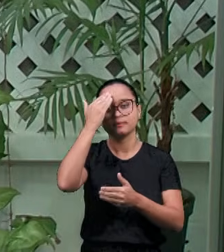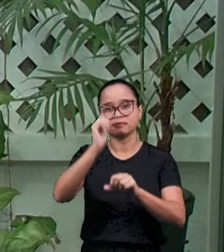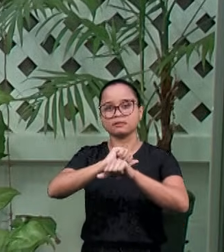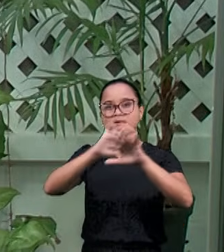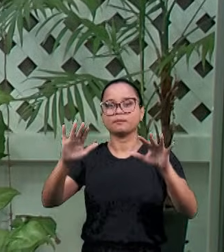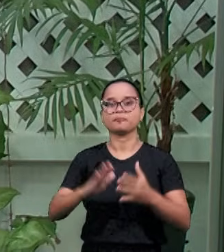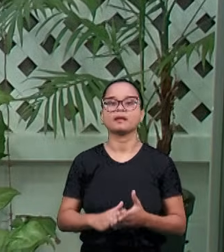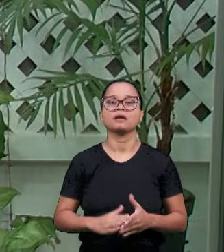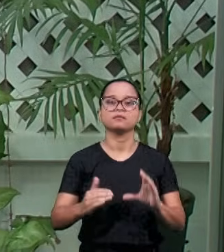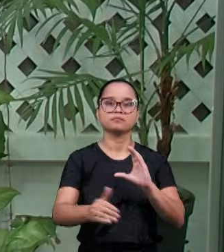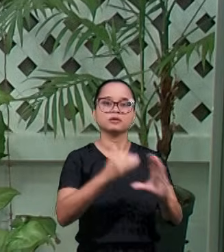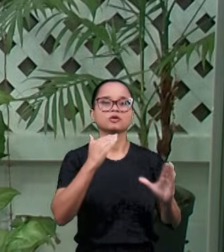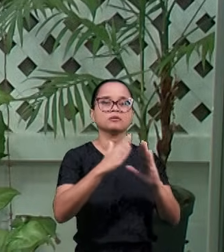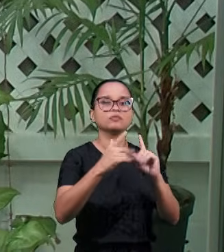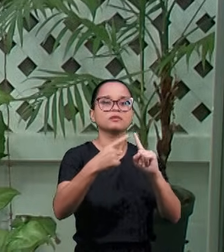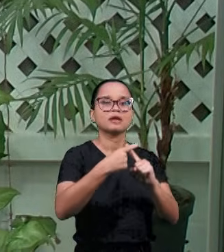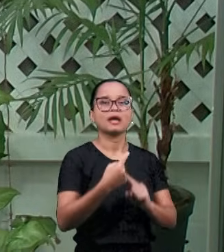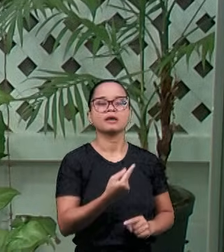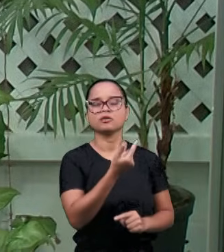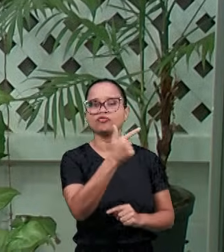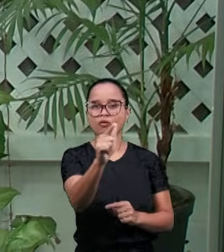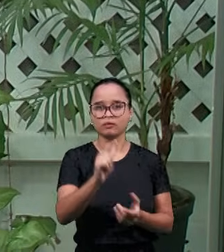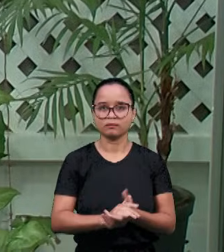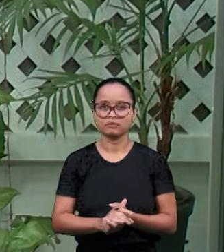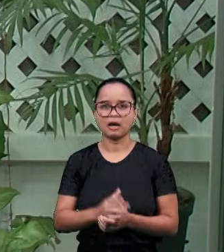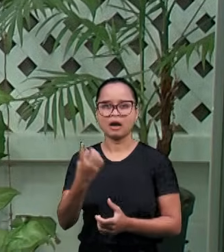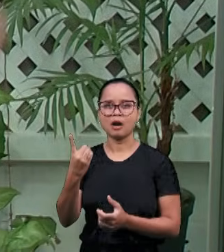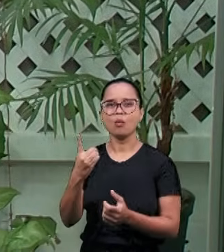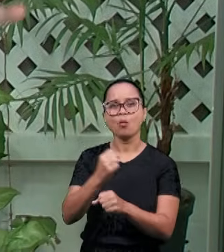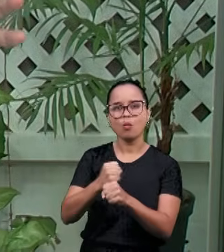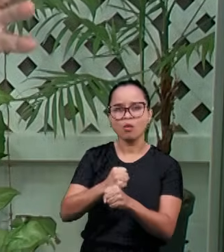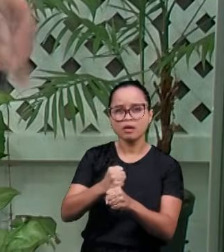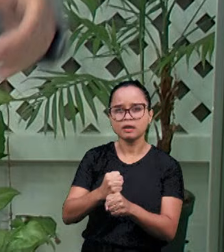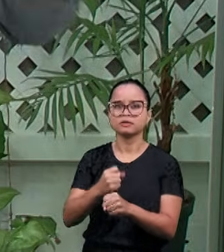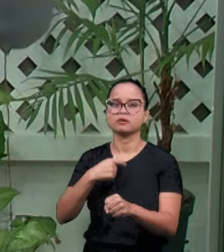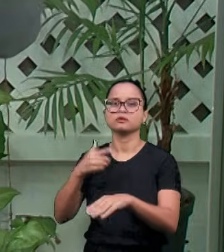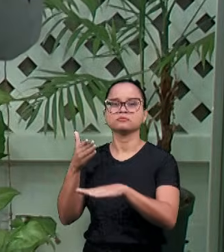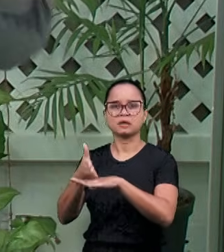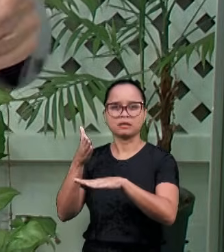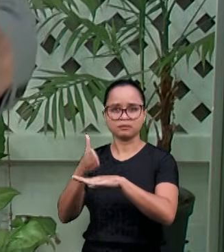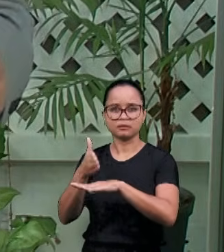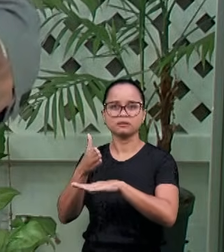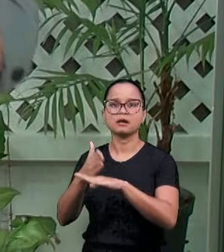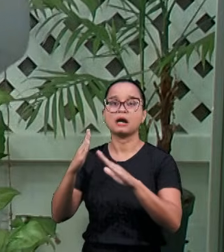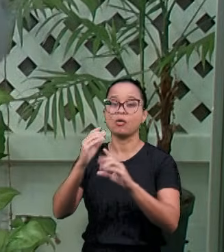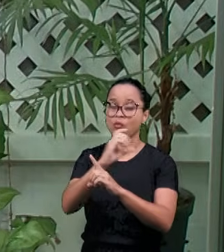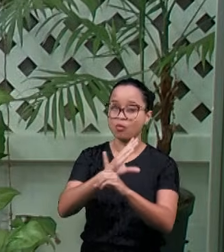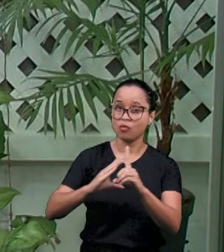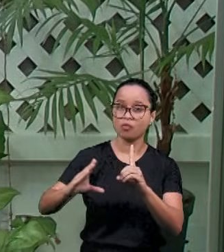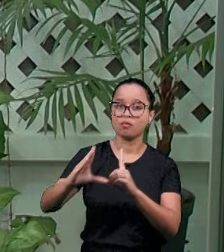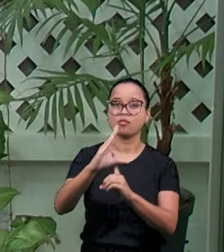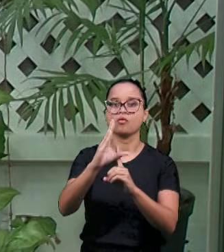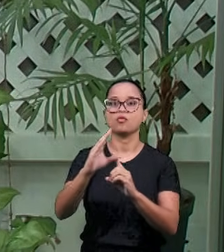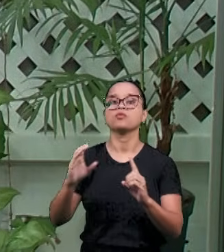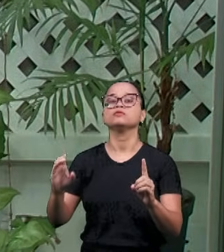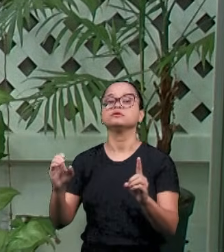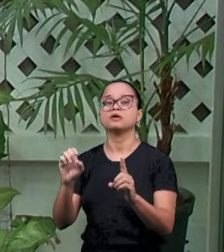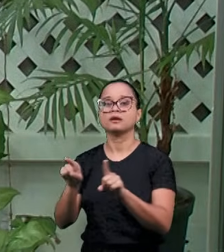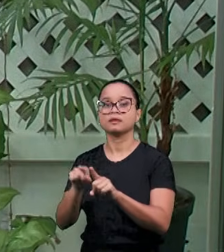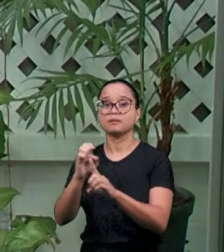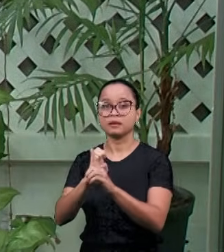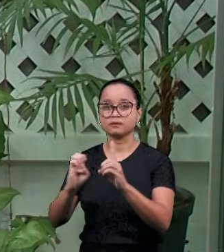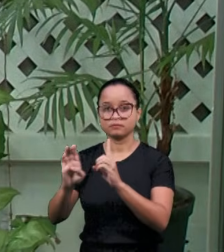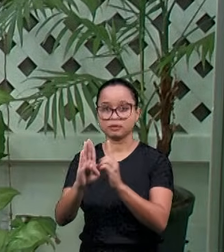Ils disent, nous appartenons à l'Église telle. Un an, nous fréquentons les cultes et l'école publique